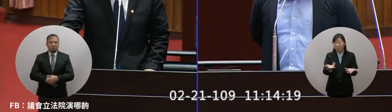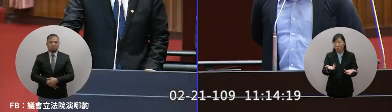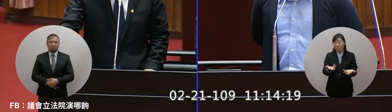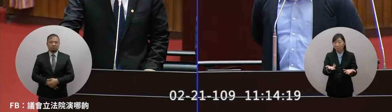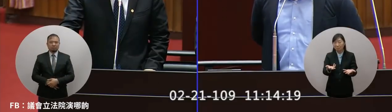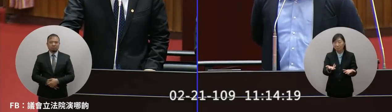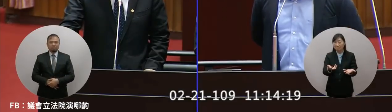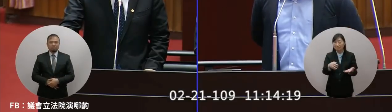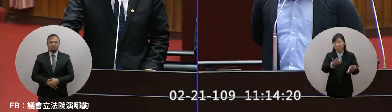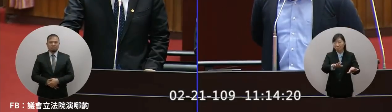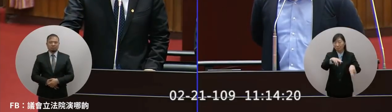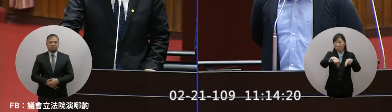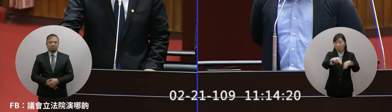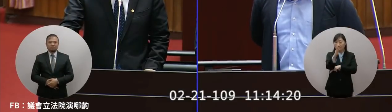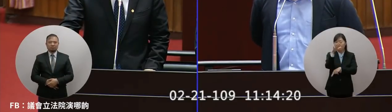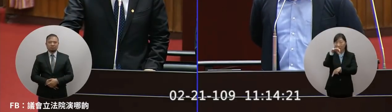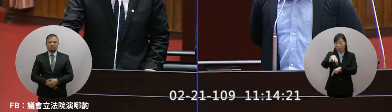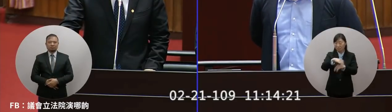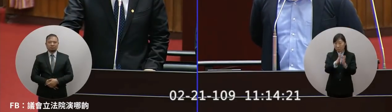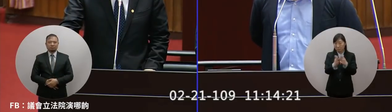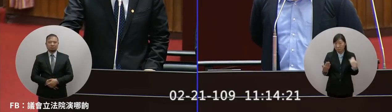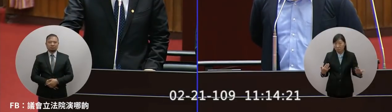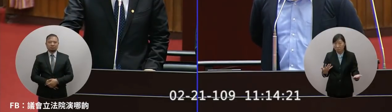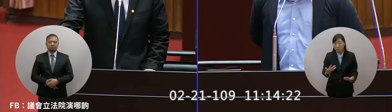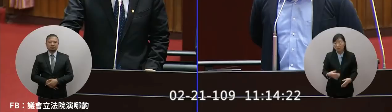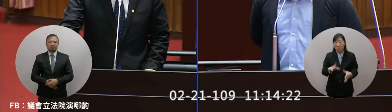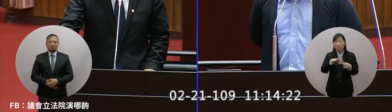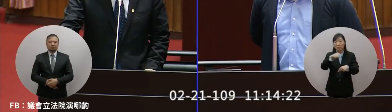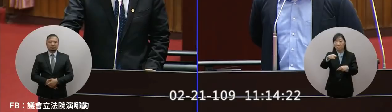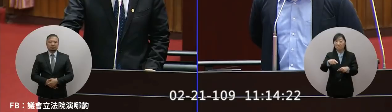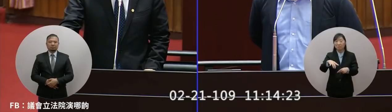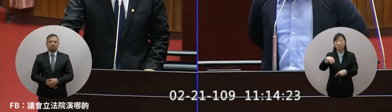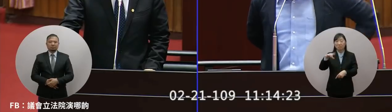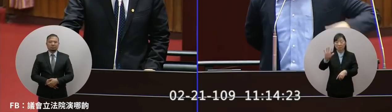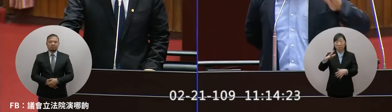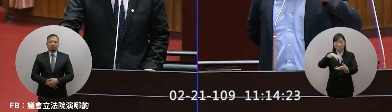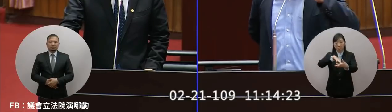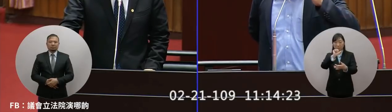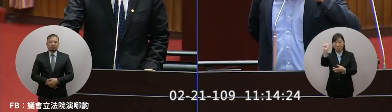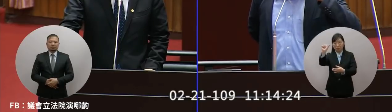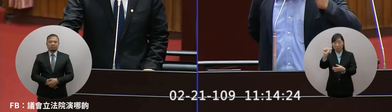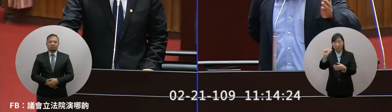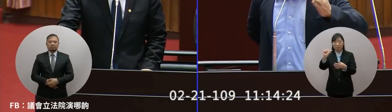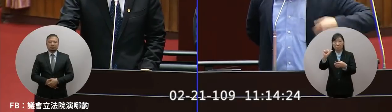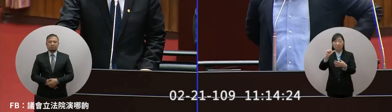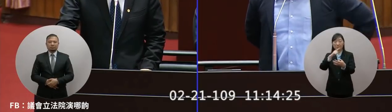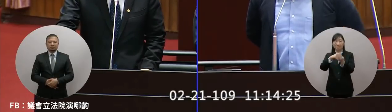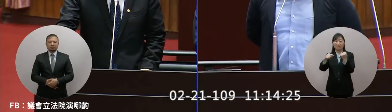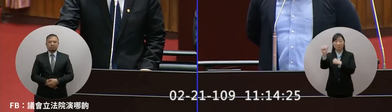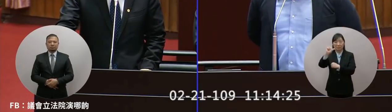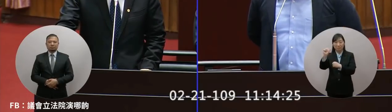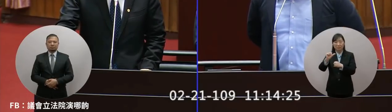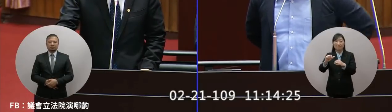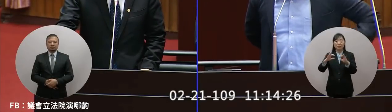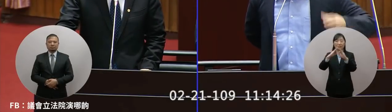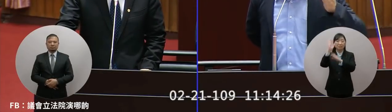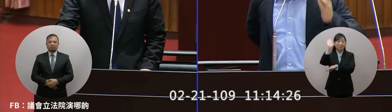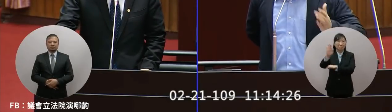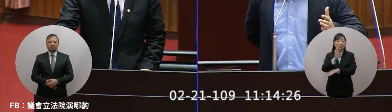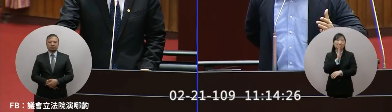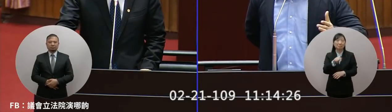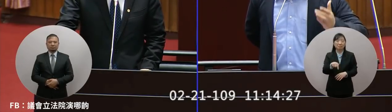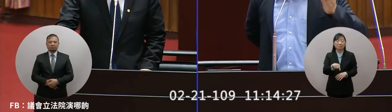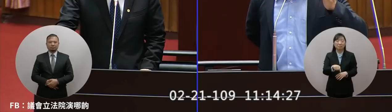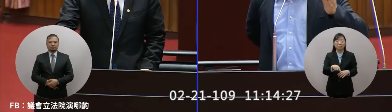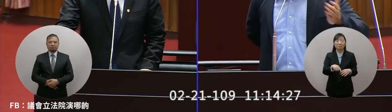到底行政院有没有掌握？因为这涉及到五家公股银行，好，那事实上，其实就是说这个